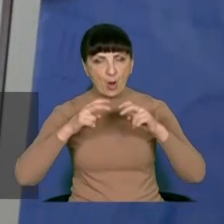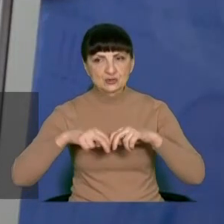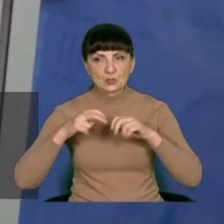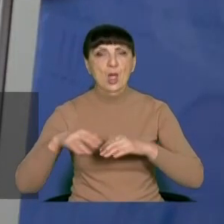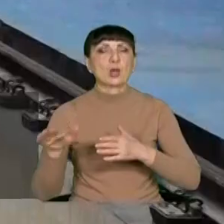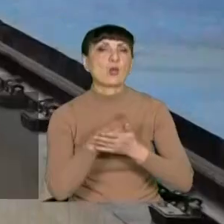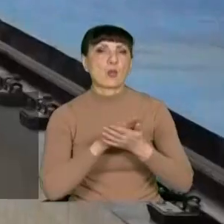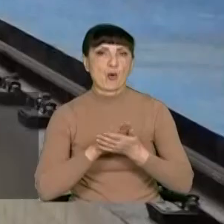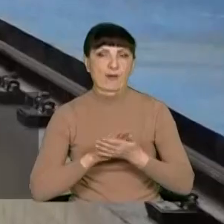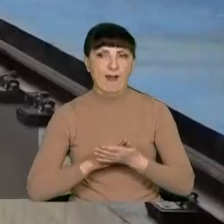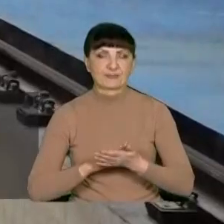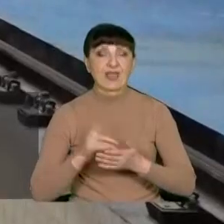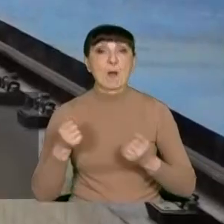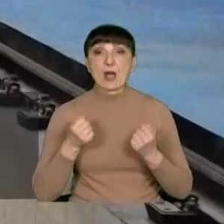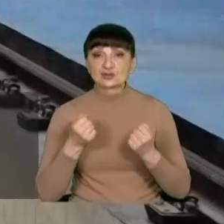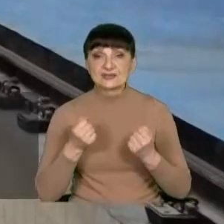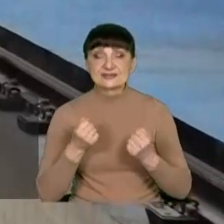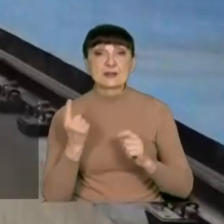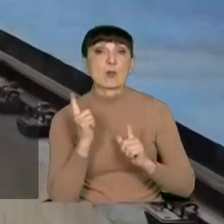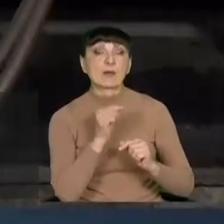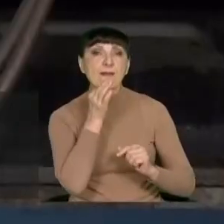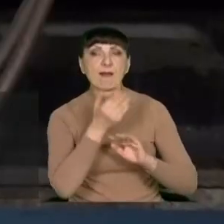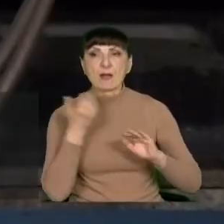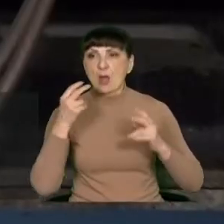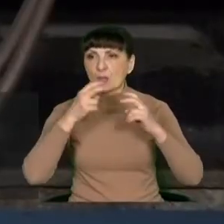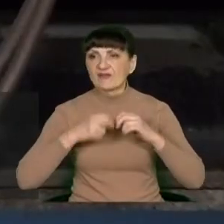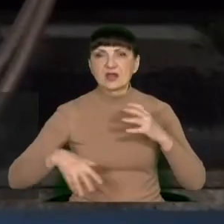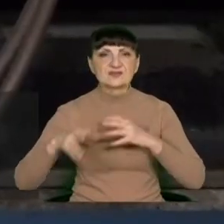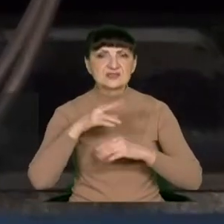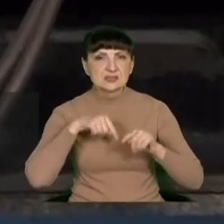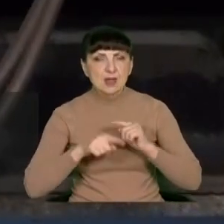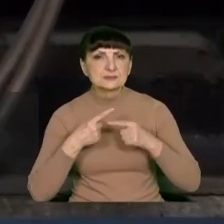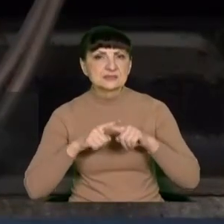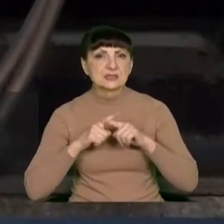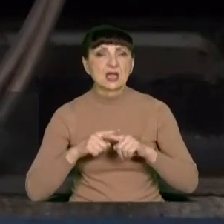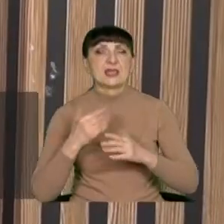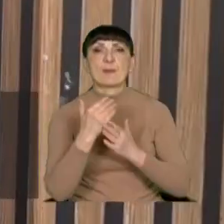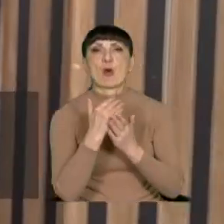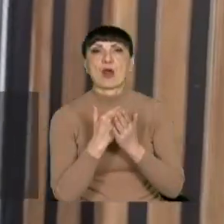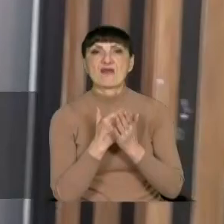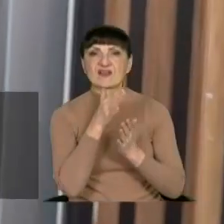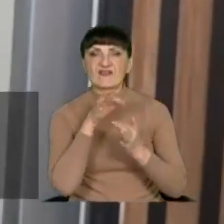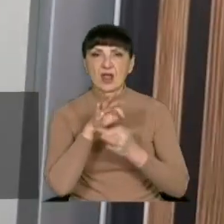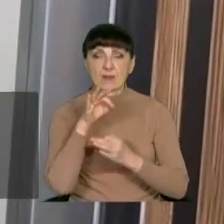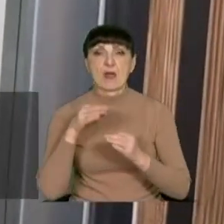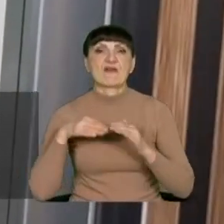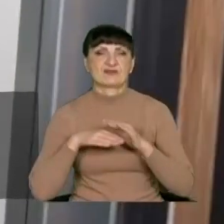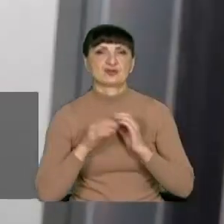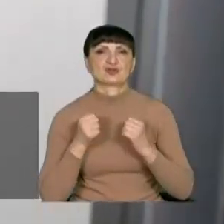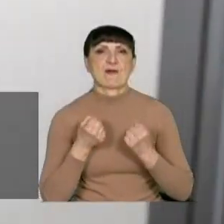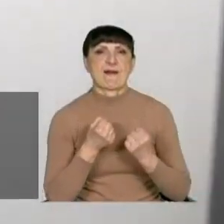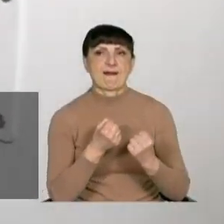уборку всех вагонов. Машинист же перед отправкой проверяет все системы и по графику выезжает из депо. Мы находимся в кабине